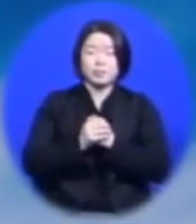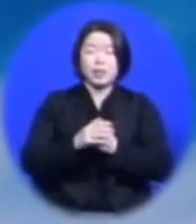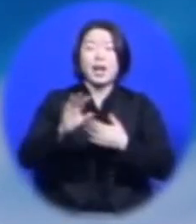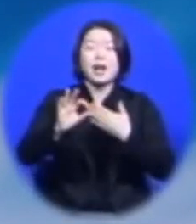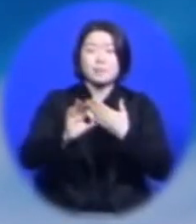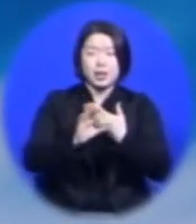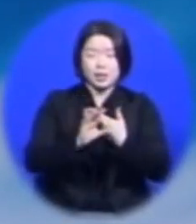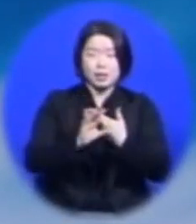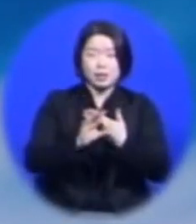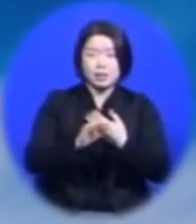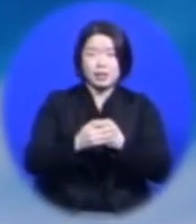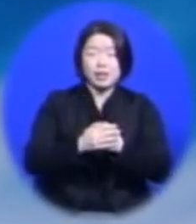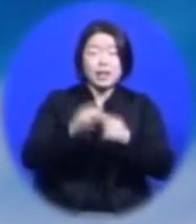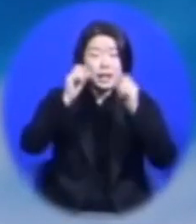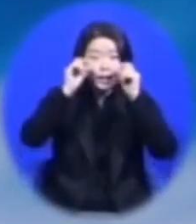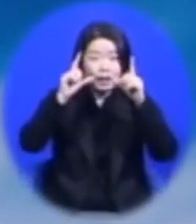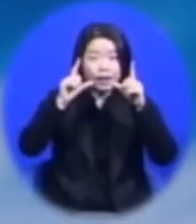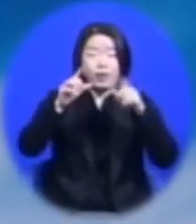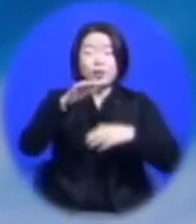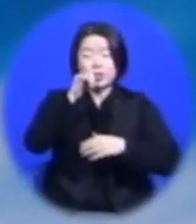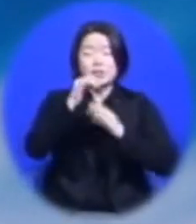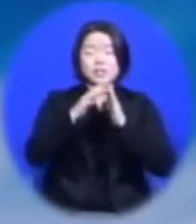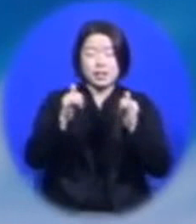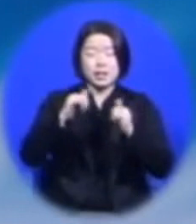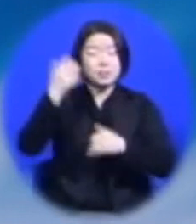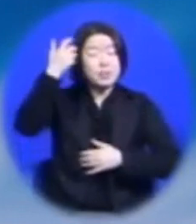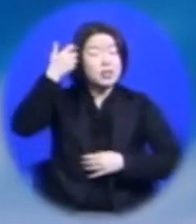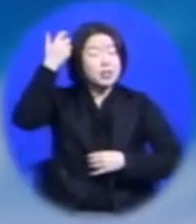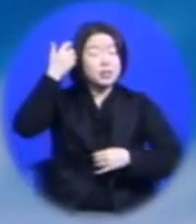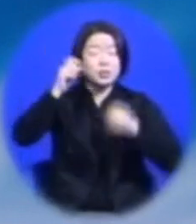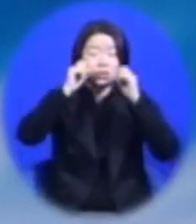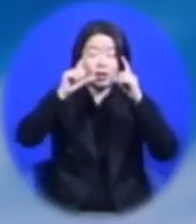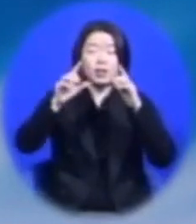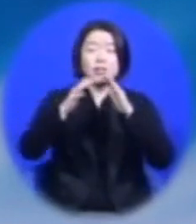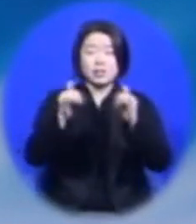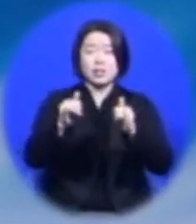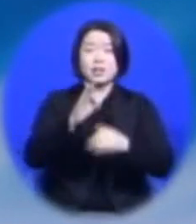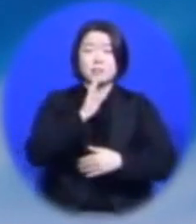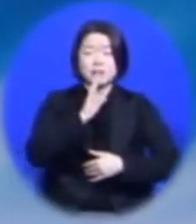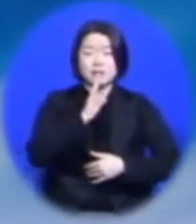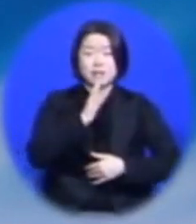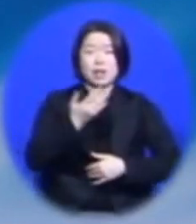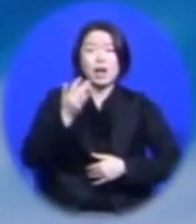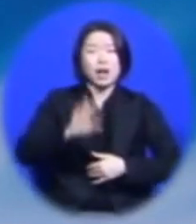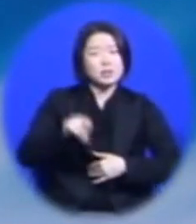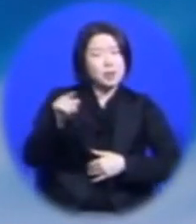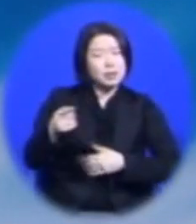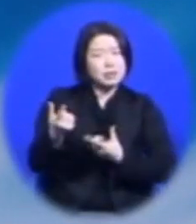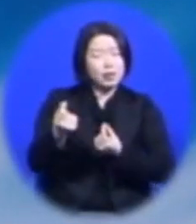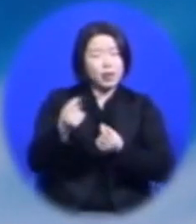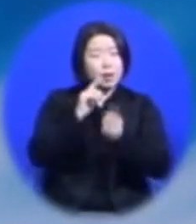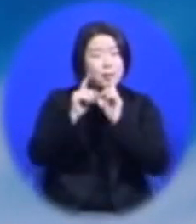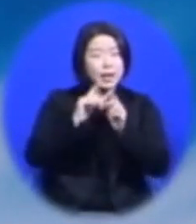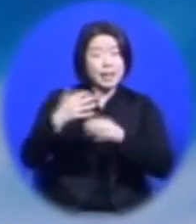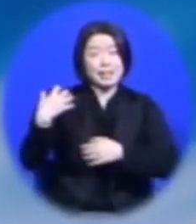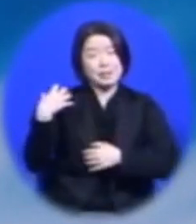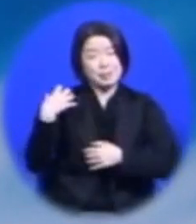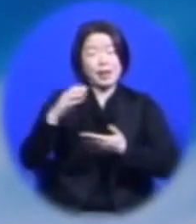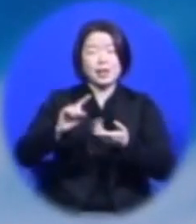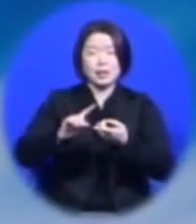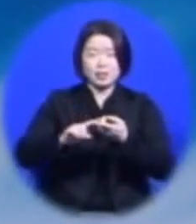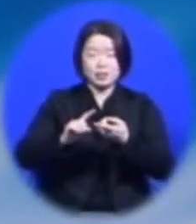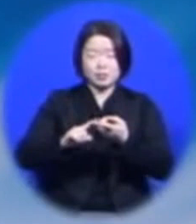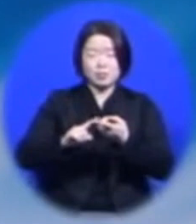그렇다면 여러분은 깨어있는 사람, 영적으로 깨어있는 사람입니다. 그러나 그렇게 말하기가 부담스러우면 잠들어